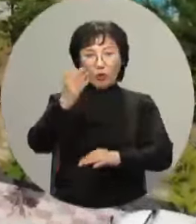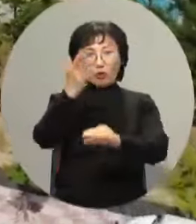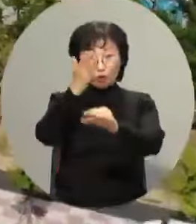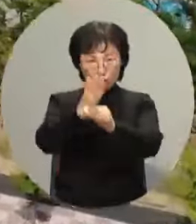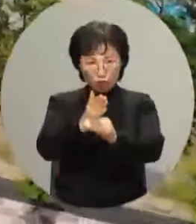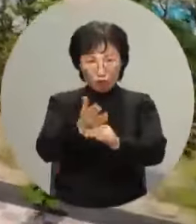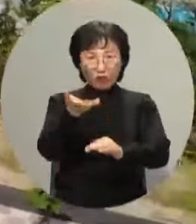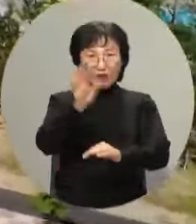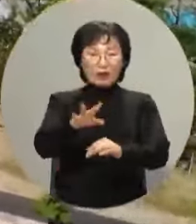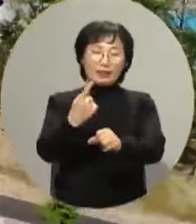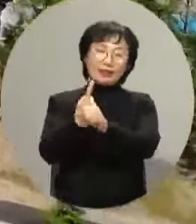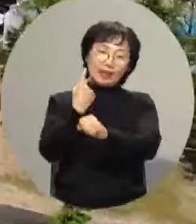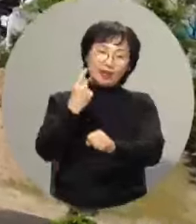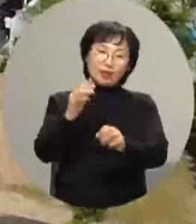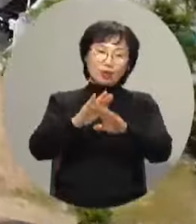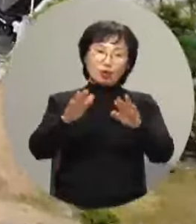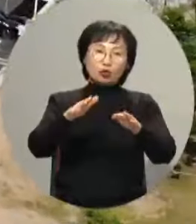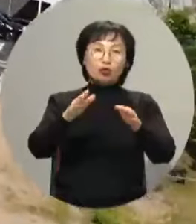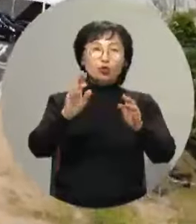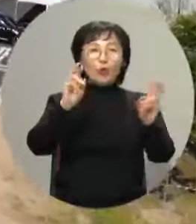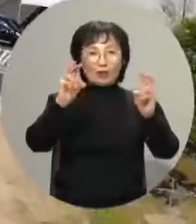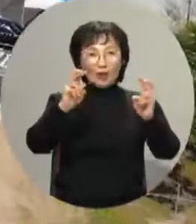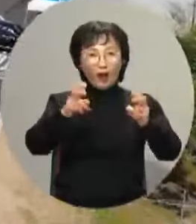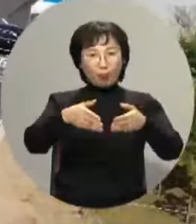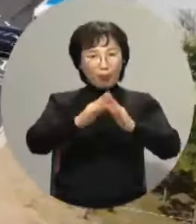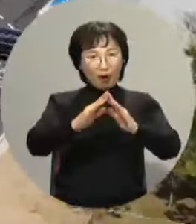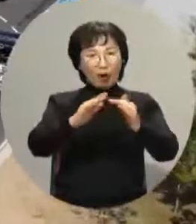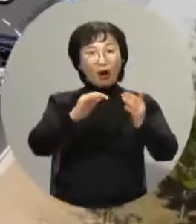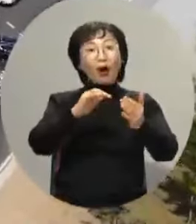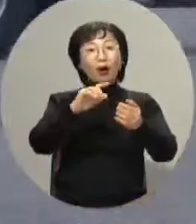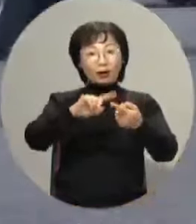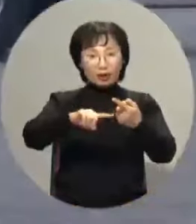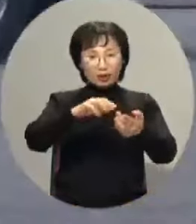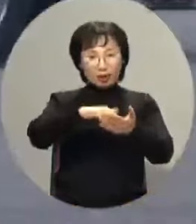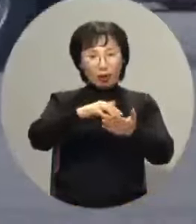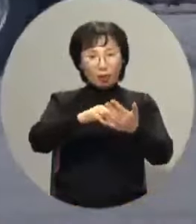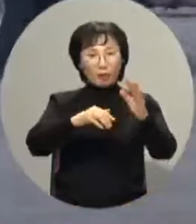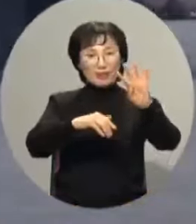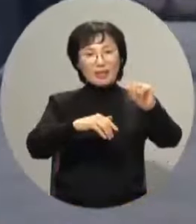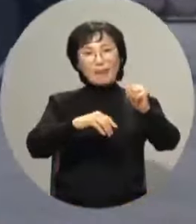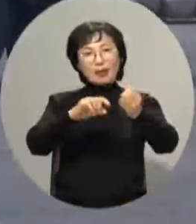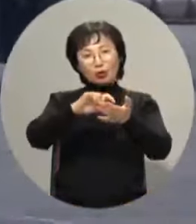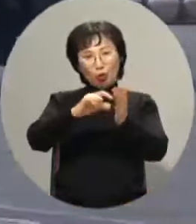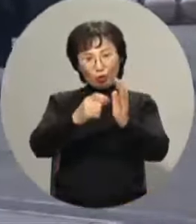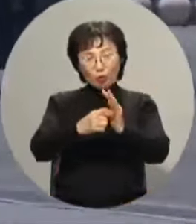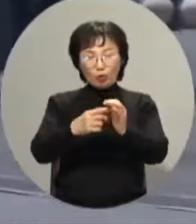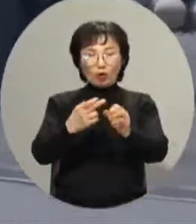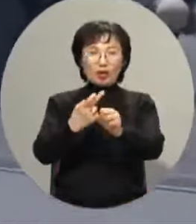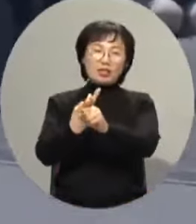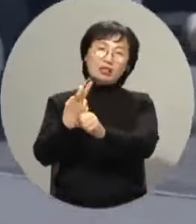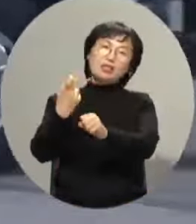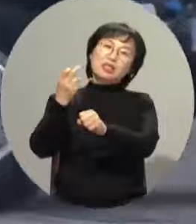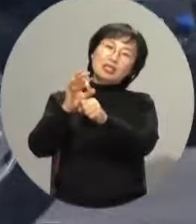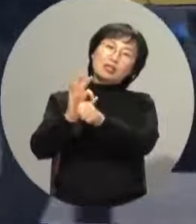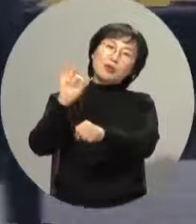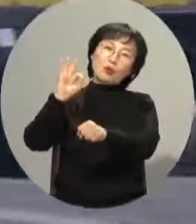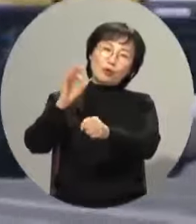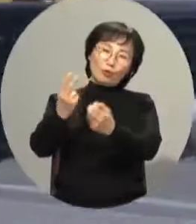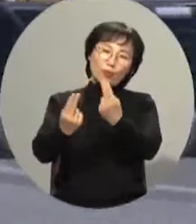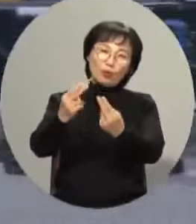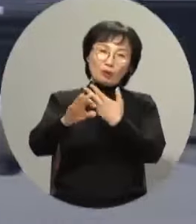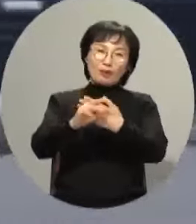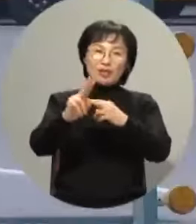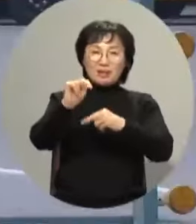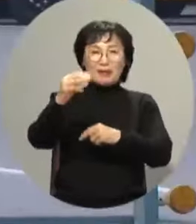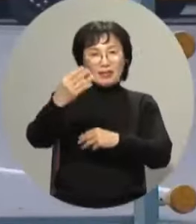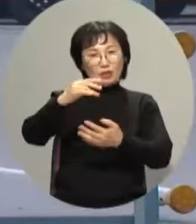그런데 지난해 전주공장에서 생산된 대형 상용 트럭은 4만 대. 10여 년 전과 비교해 2만 4천 대가